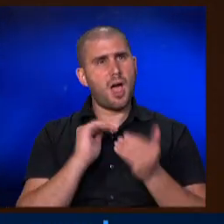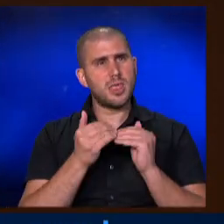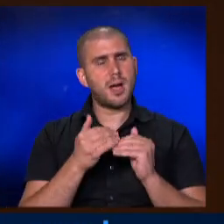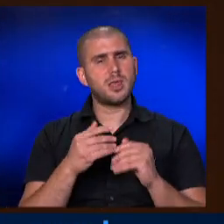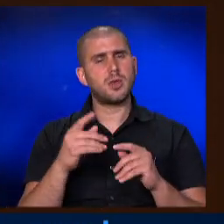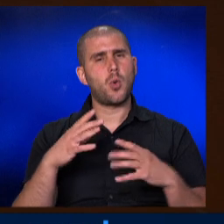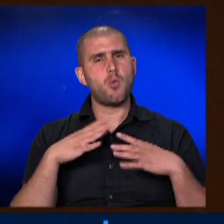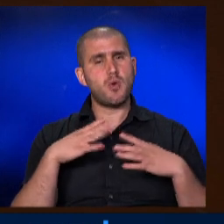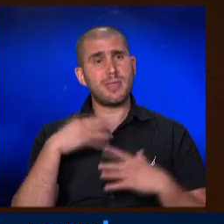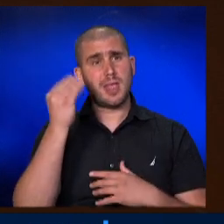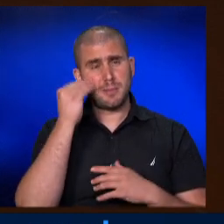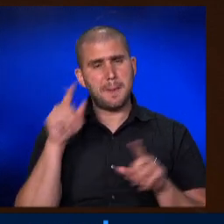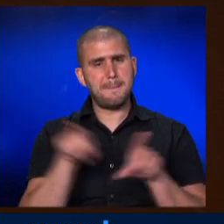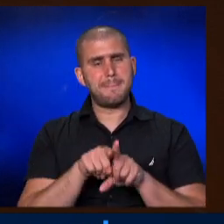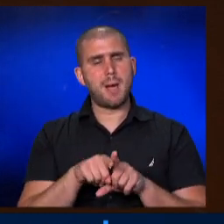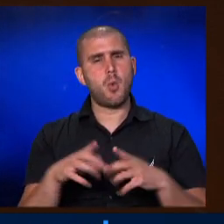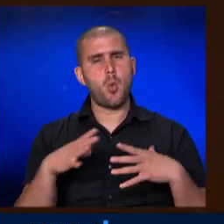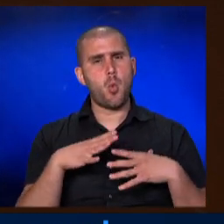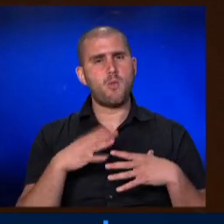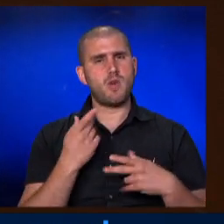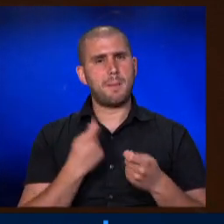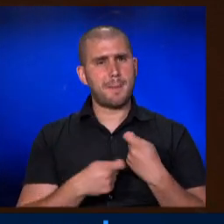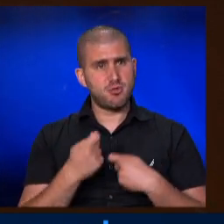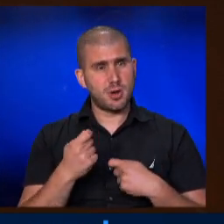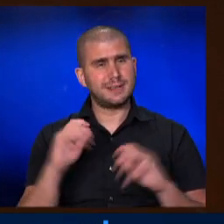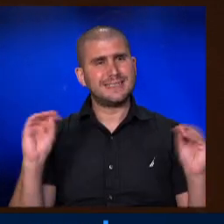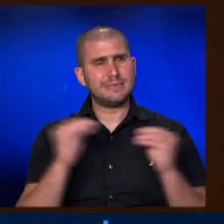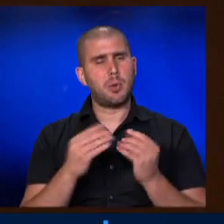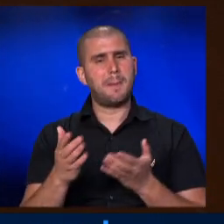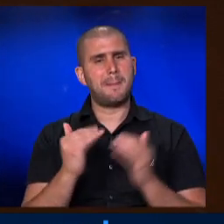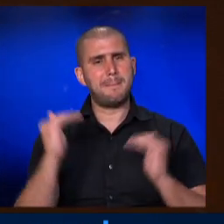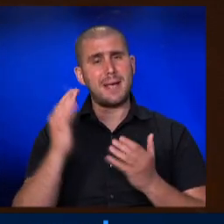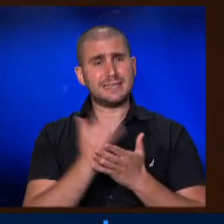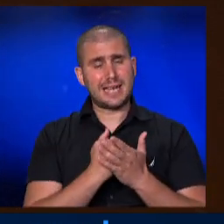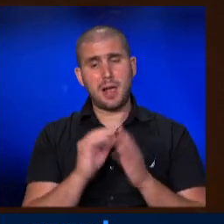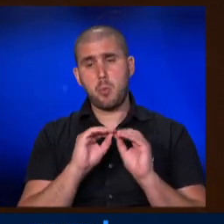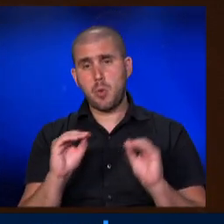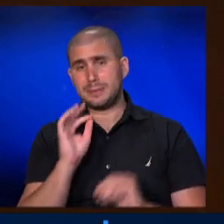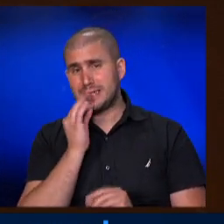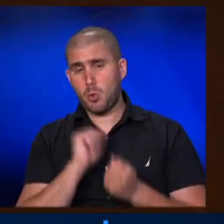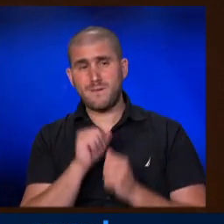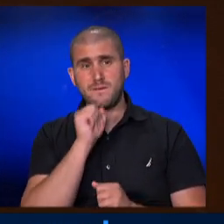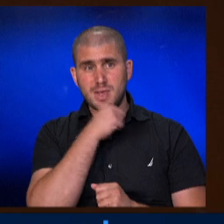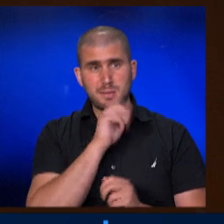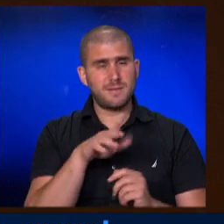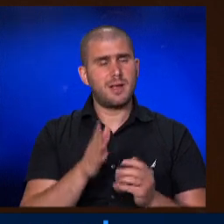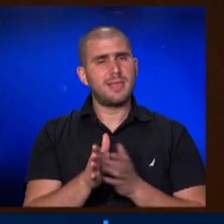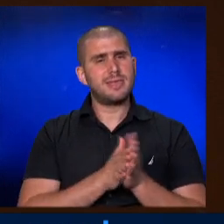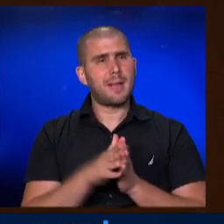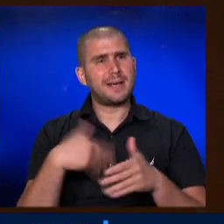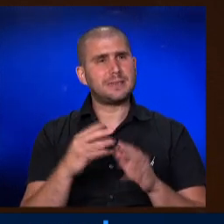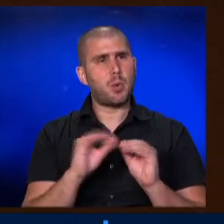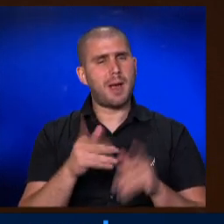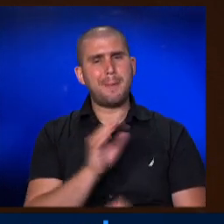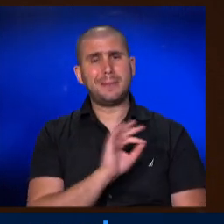של התלמידים לימי החופשה במשק, צמצום פערי השכר בין מורים צעירים לוותיקים, תמרוץ מורים על בסיס